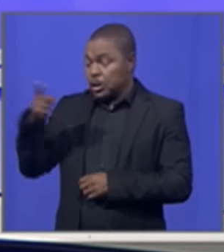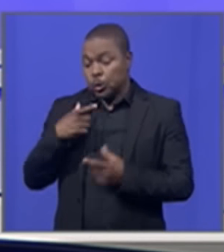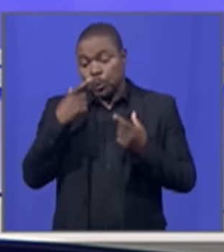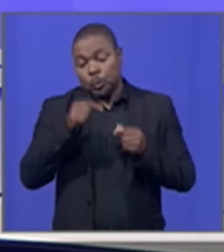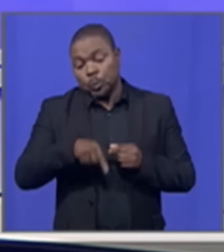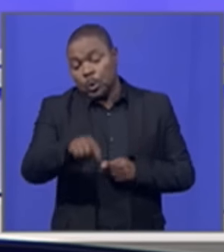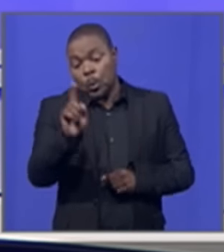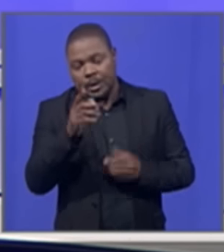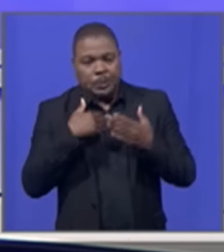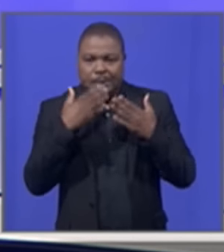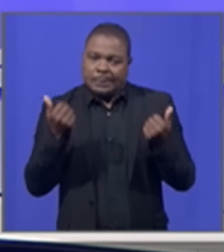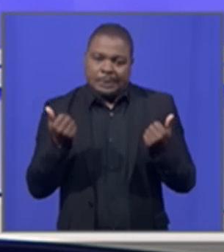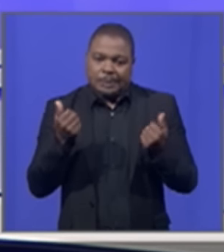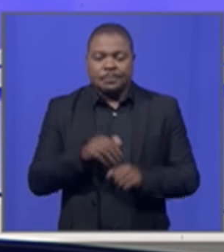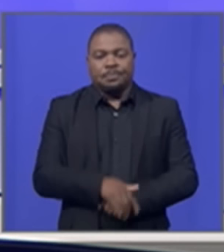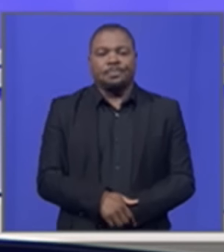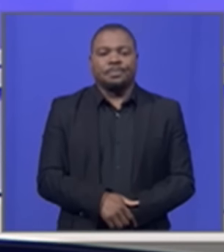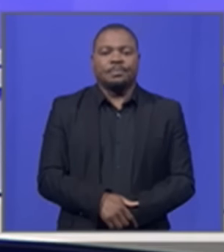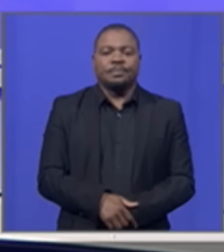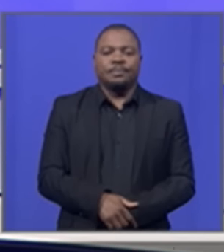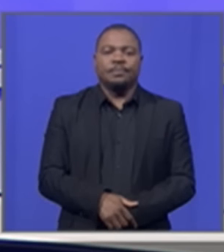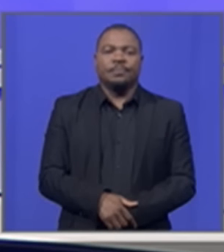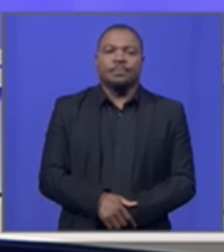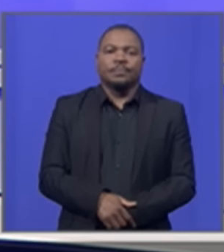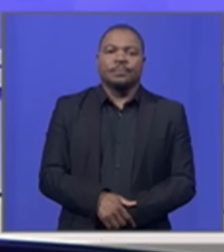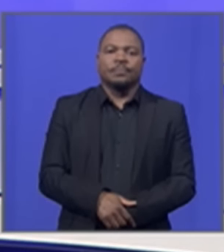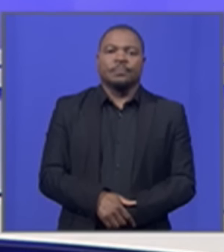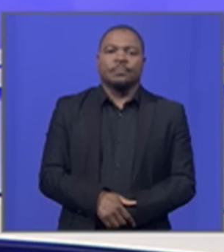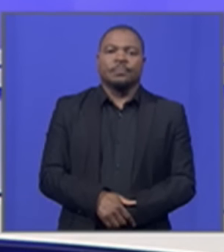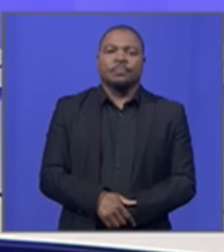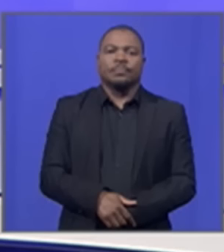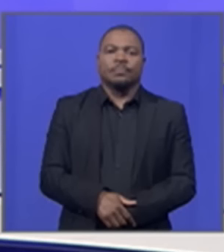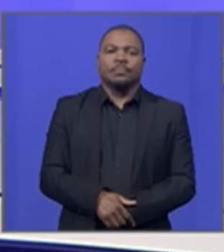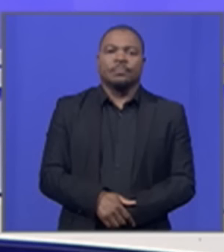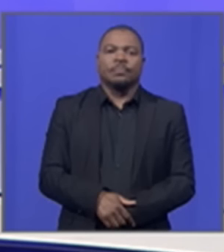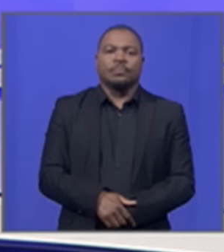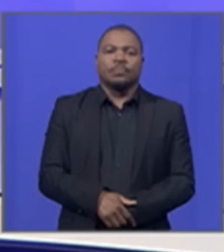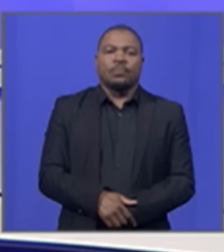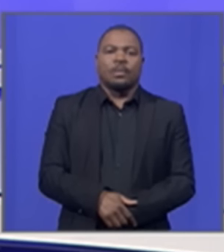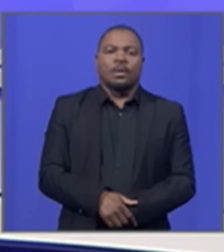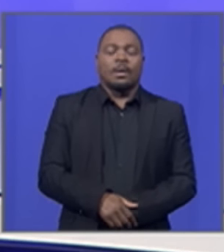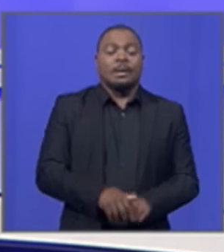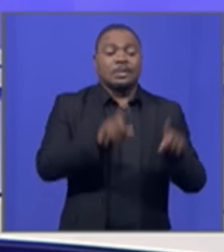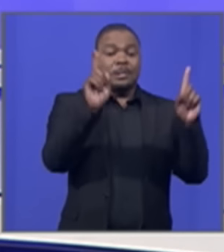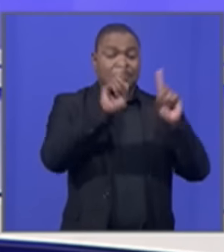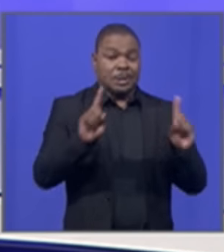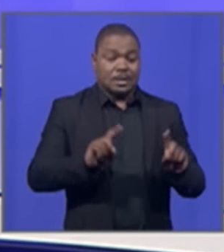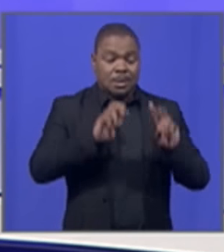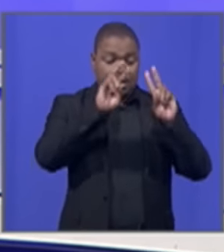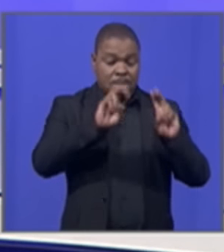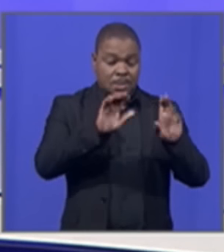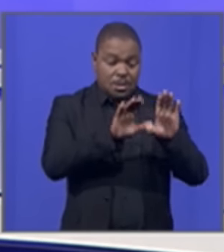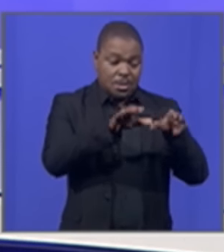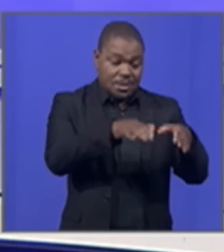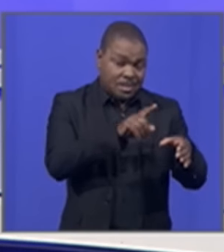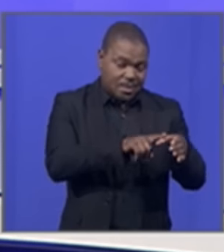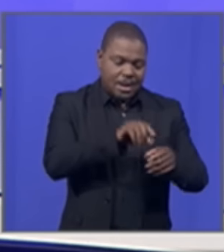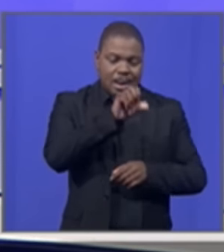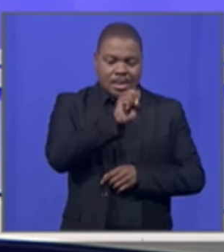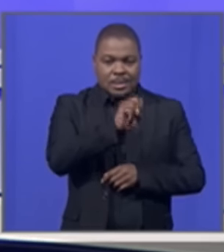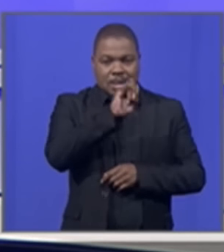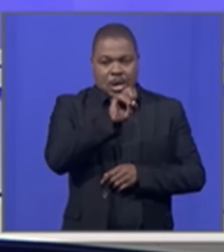se sengwe ka kgopelo ya gagwe go ba bjang. Lekala leo le ikgethilego la dinyakišišo SIU